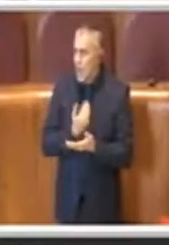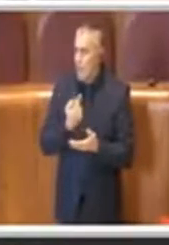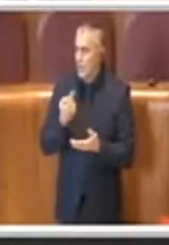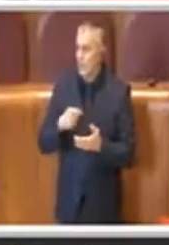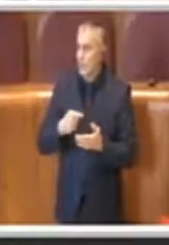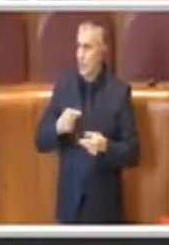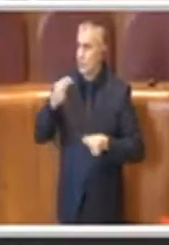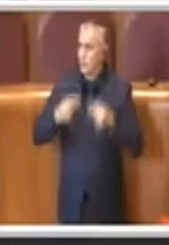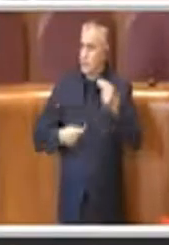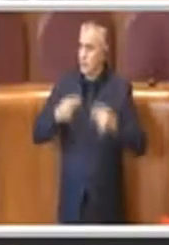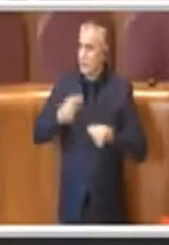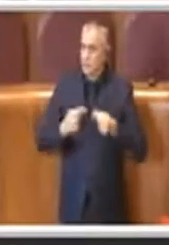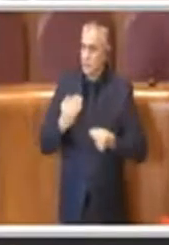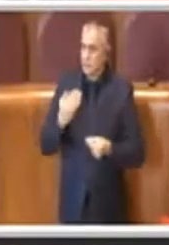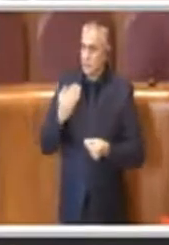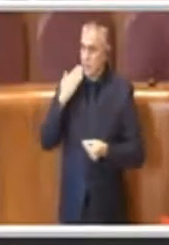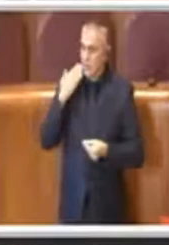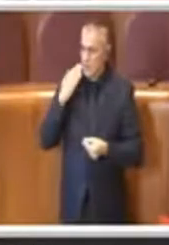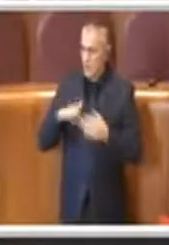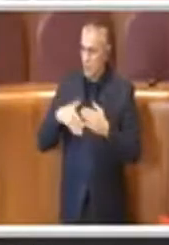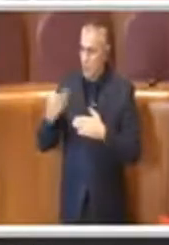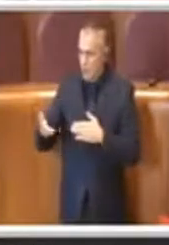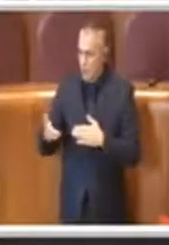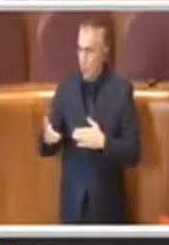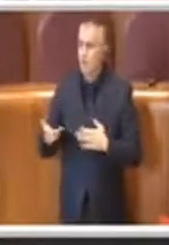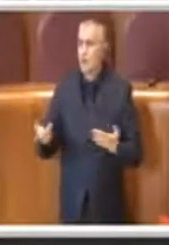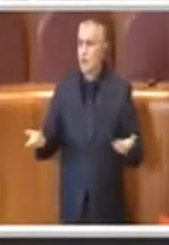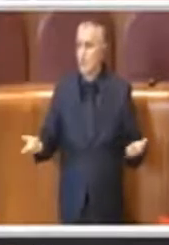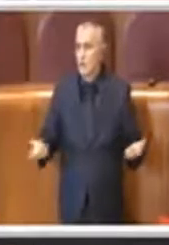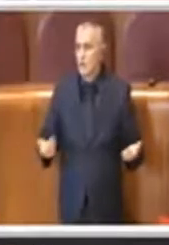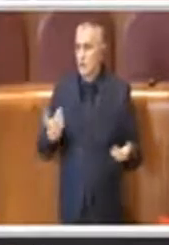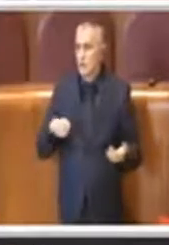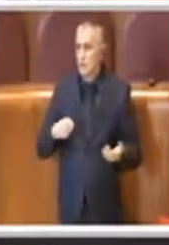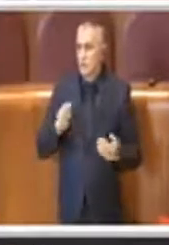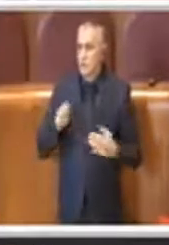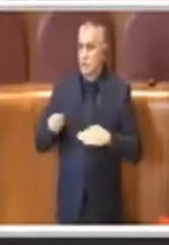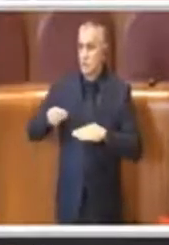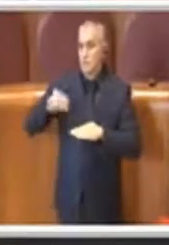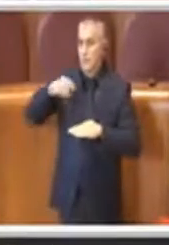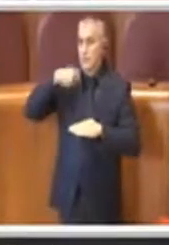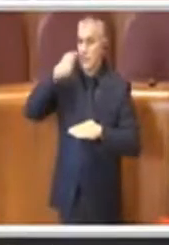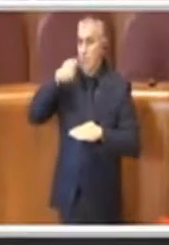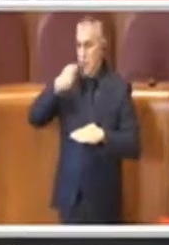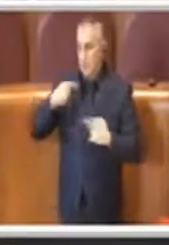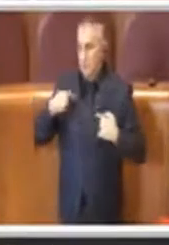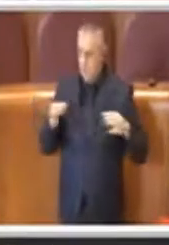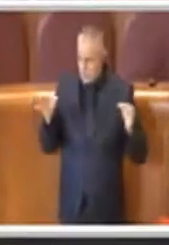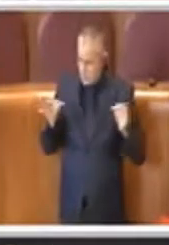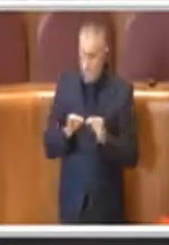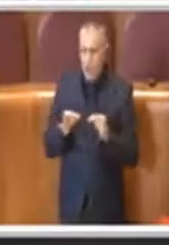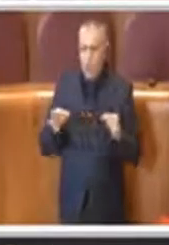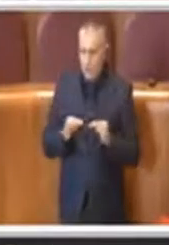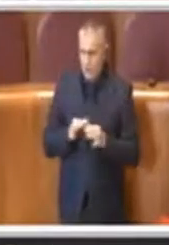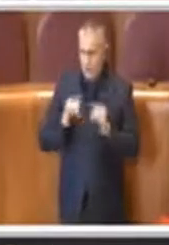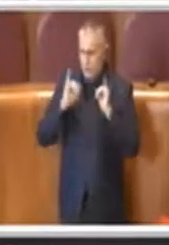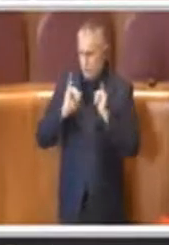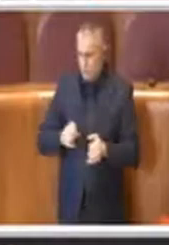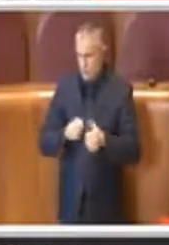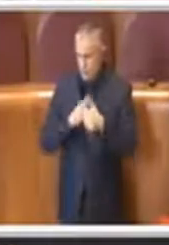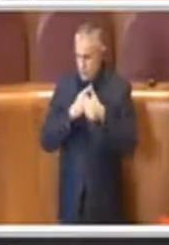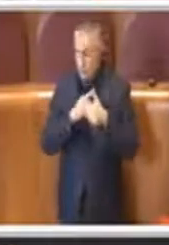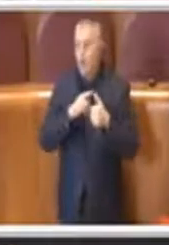fuori bilancio con la corresponsione di forti interessi, e su questo siamo d'accordo, insomma. Ci sono